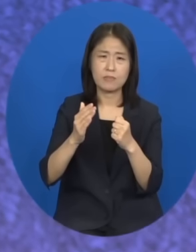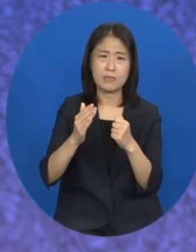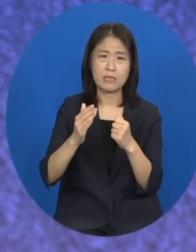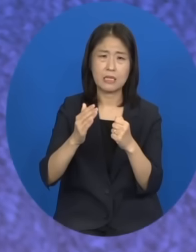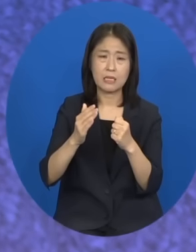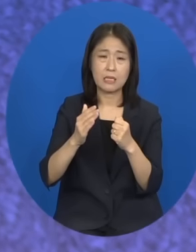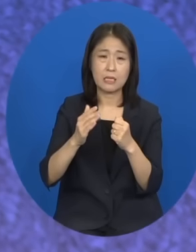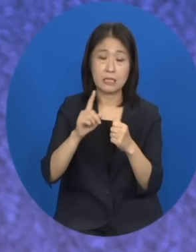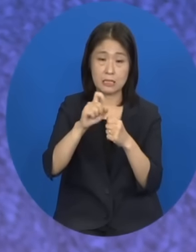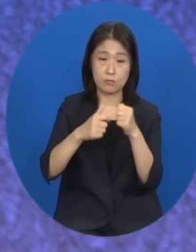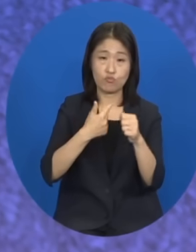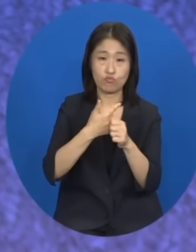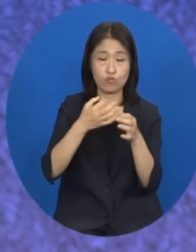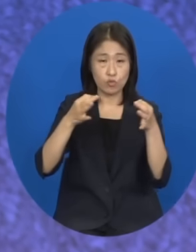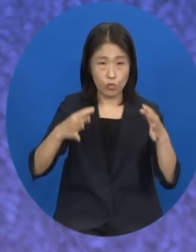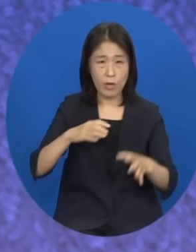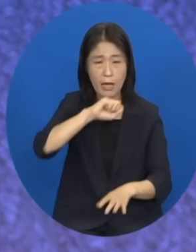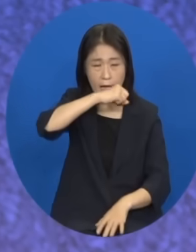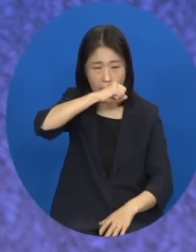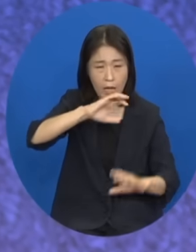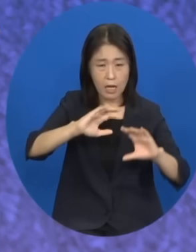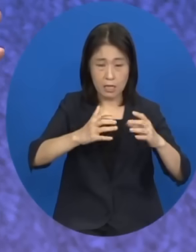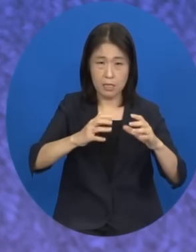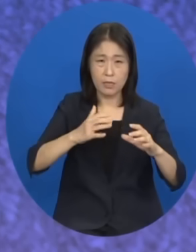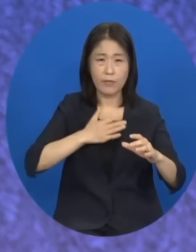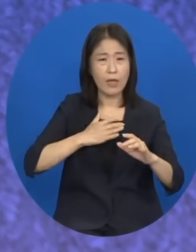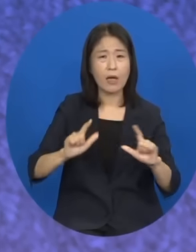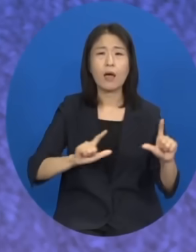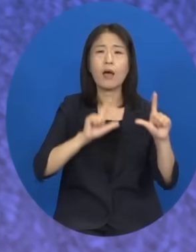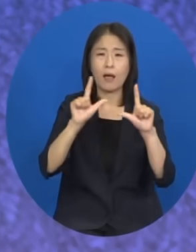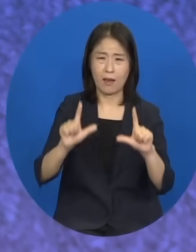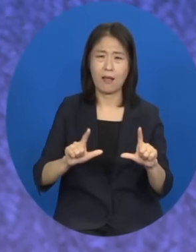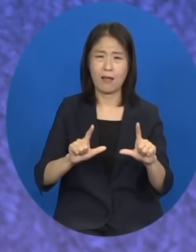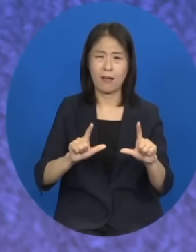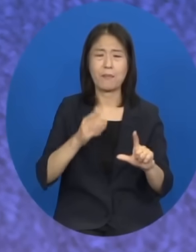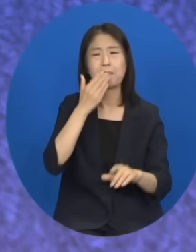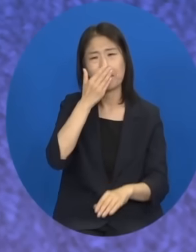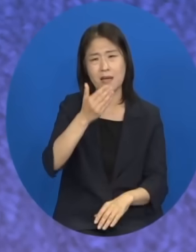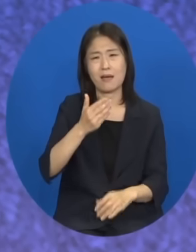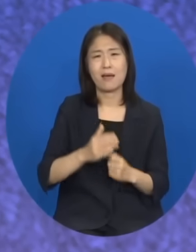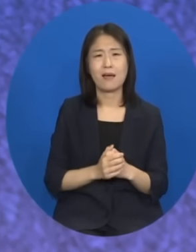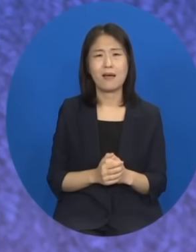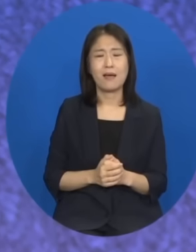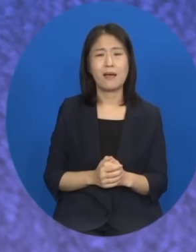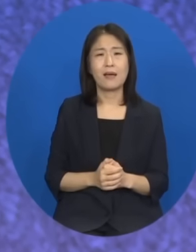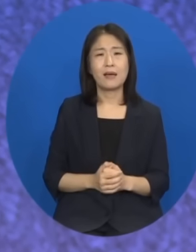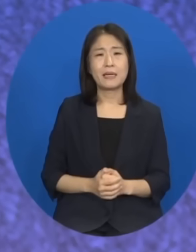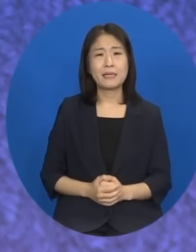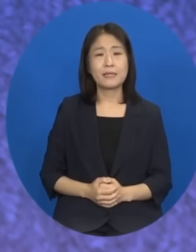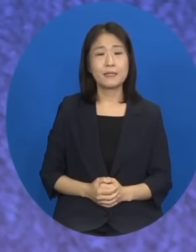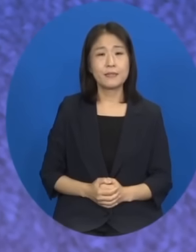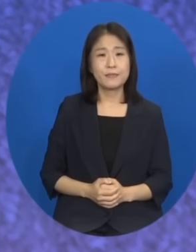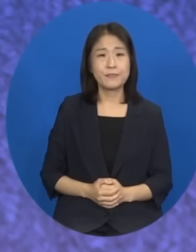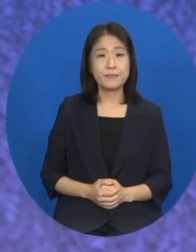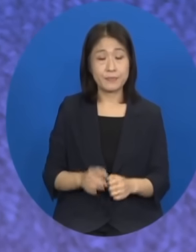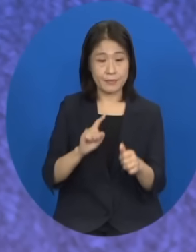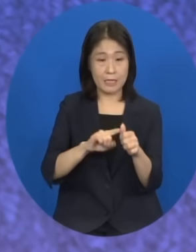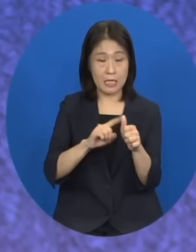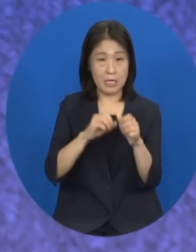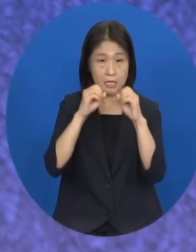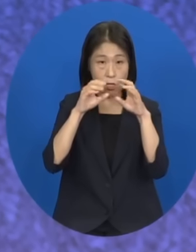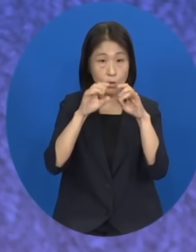16년 동안 아프리카에서 잘 살 수 있었습니다. 그러니까 아 리빙스턴